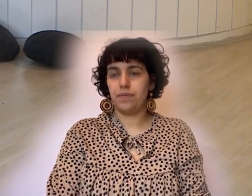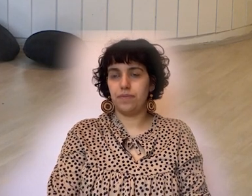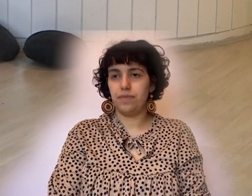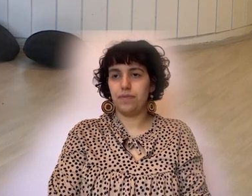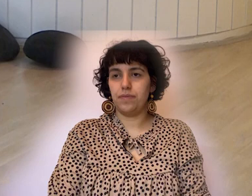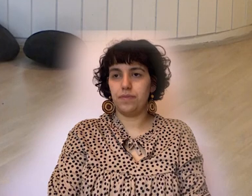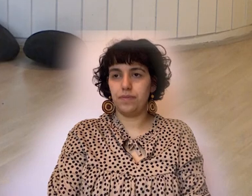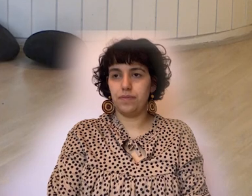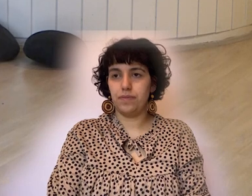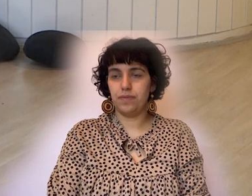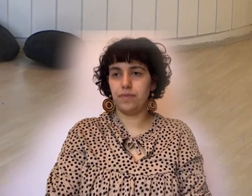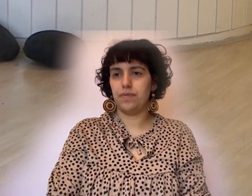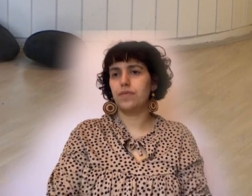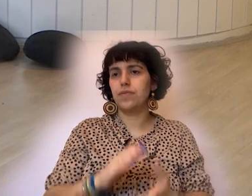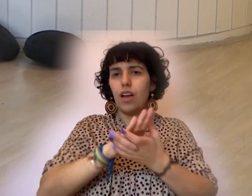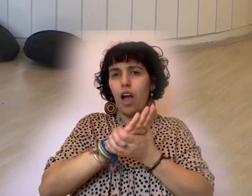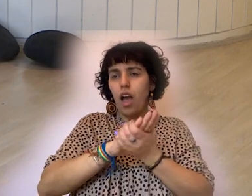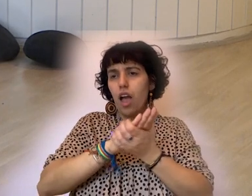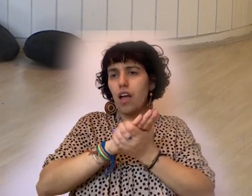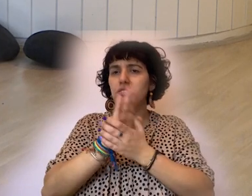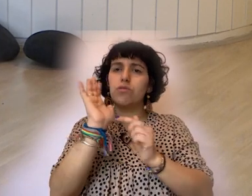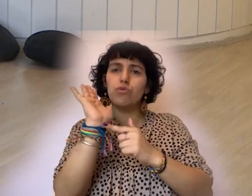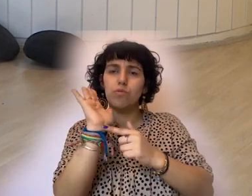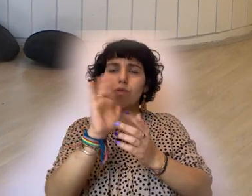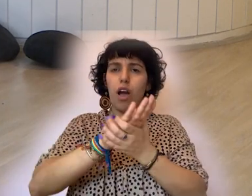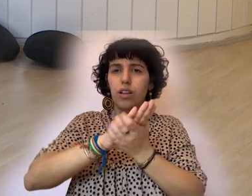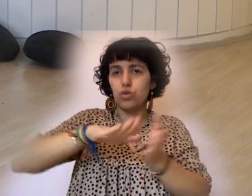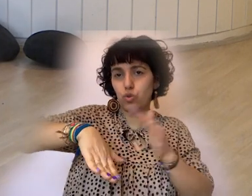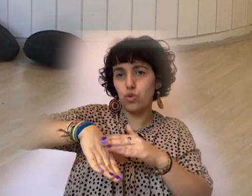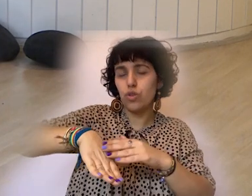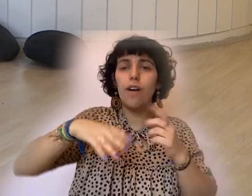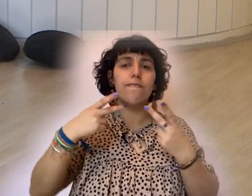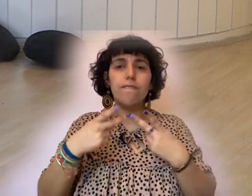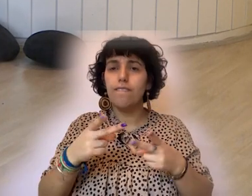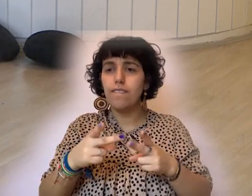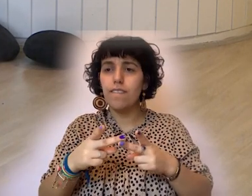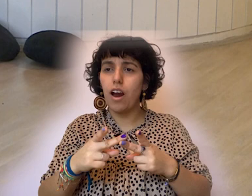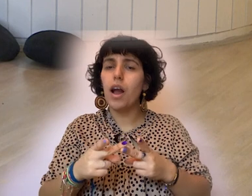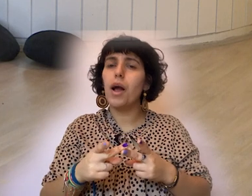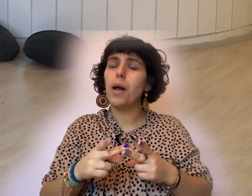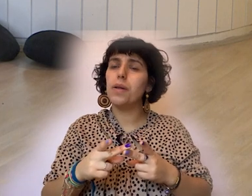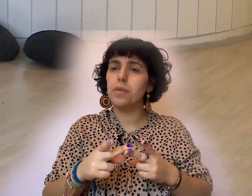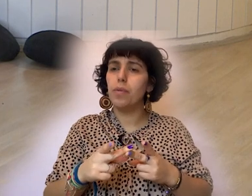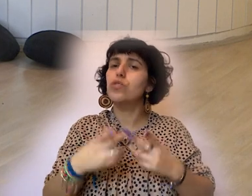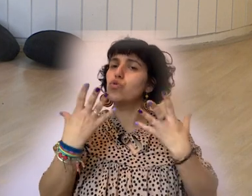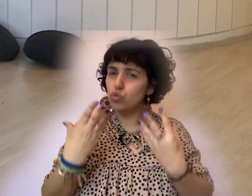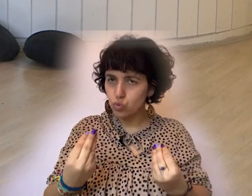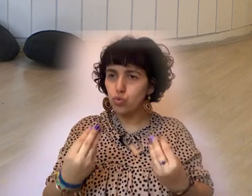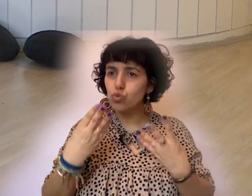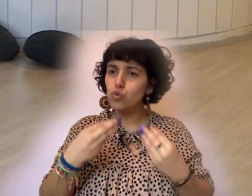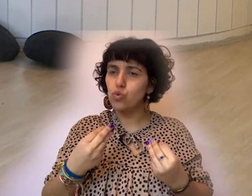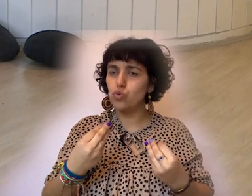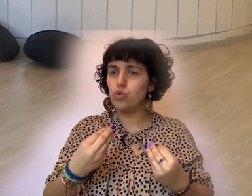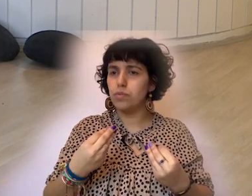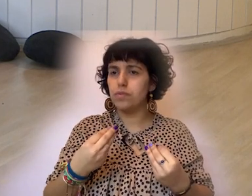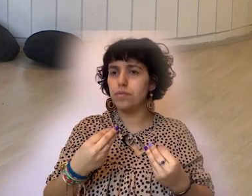gelse bile genel şekilde etkisini gerçekleştirdiği için sadece bacağımızı birazcık öyle kaldırmamız Bir de çok ciddi bir